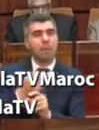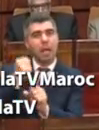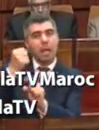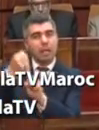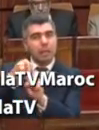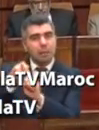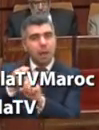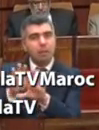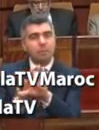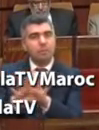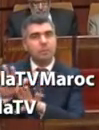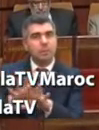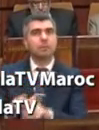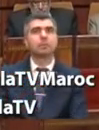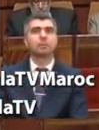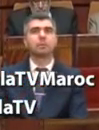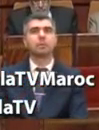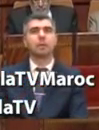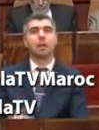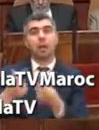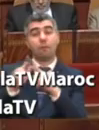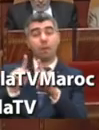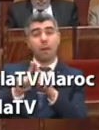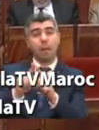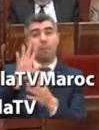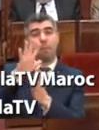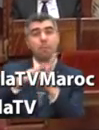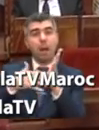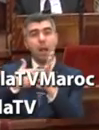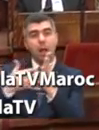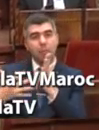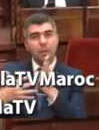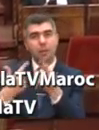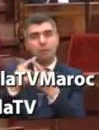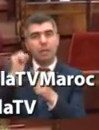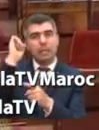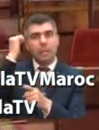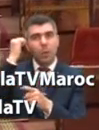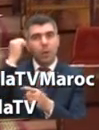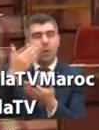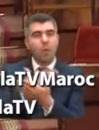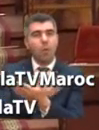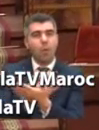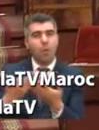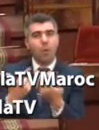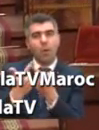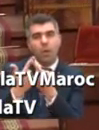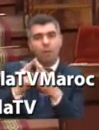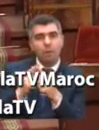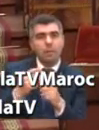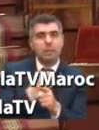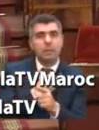المستعجلات، ووضع وتنفيذ برنامج للتكوين المستمر في مجال التكفل